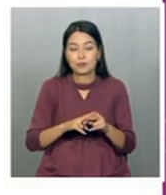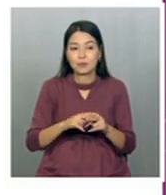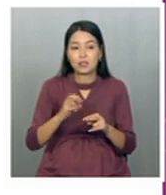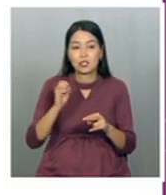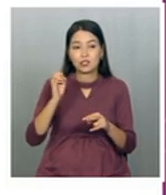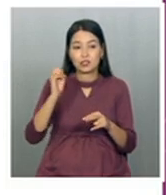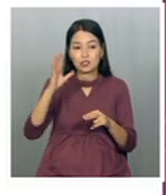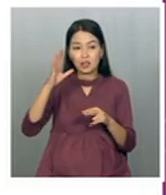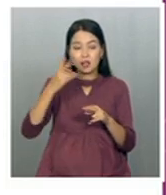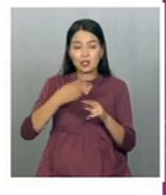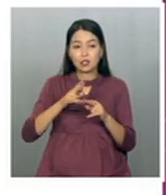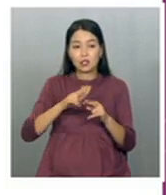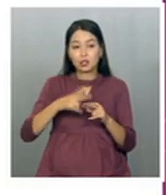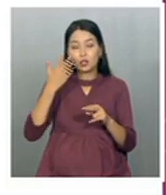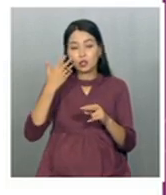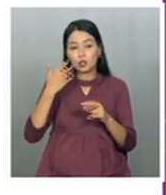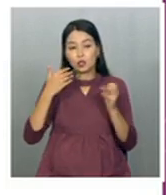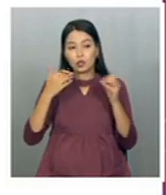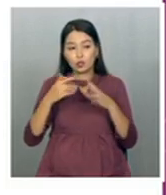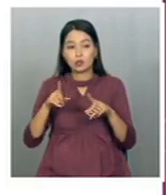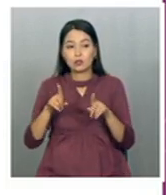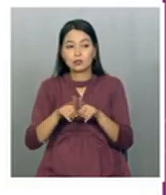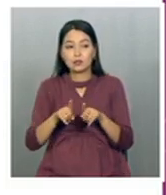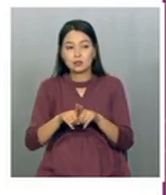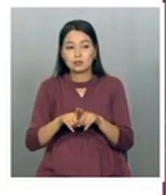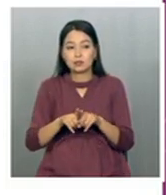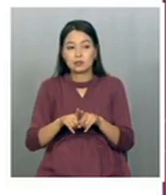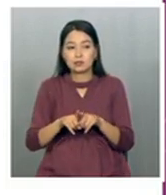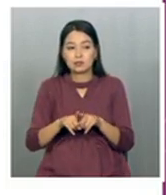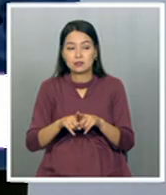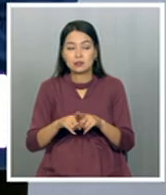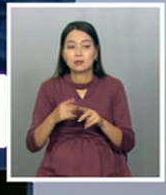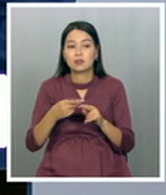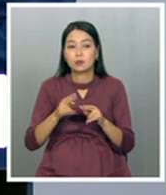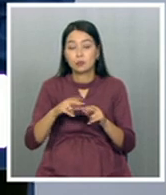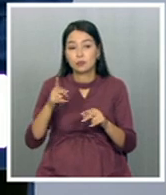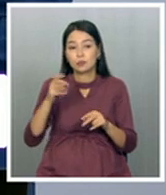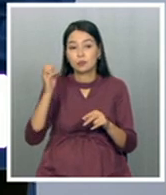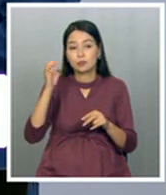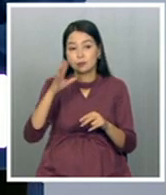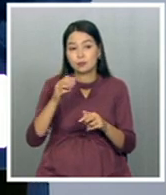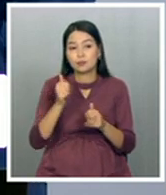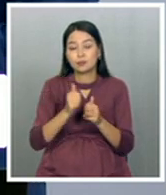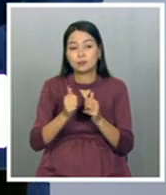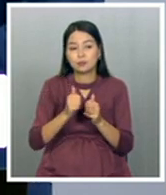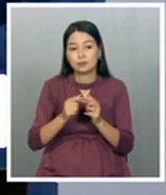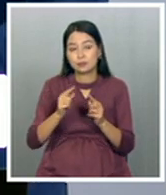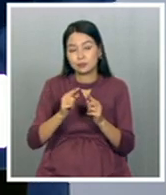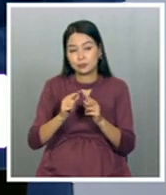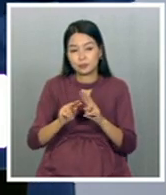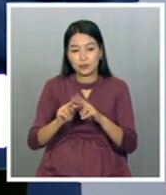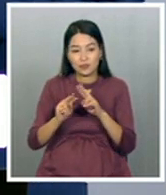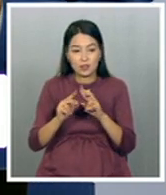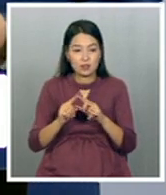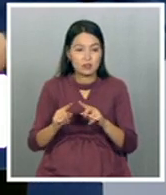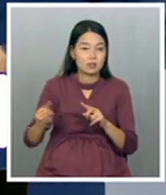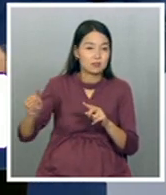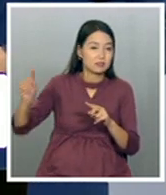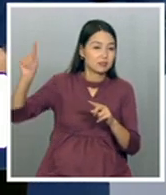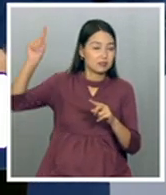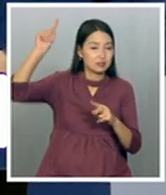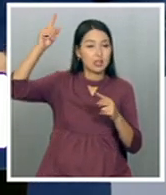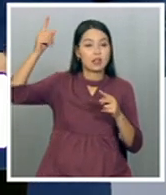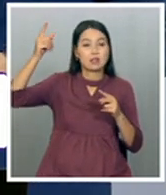шырақтардың орнында ол күн болуы мүмкін немесе жұлдыздар болуы мүмкін. Яғни шырақтардың көкжиек сызығынан ең жоғарғы немесе ең төменгі